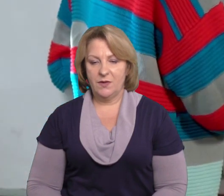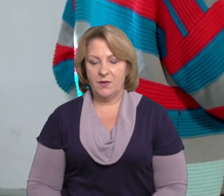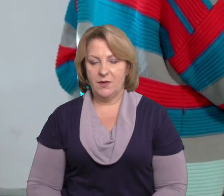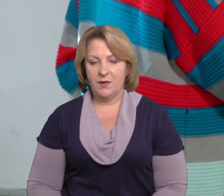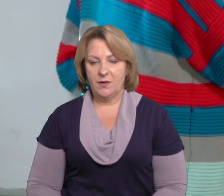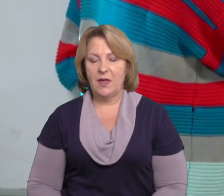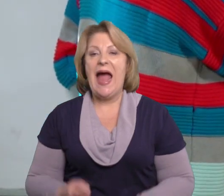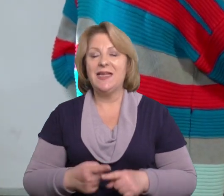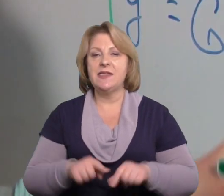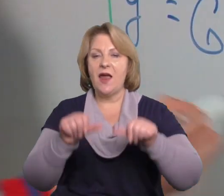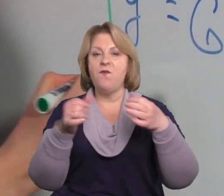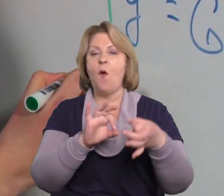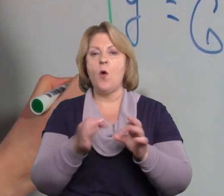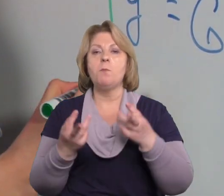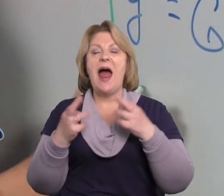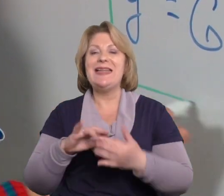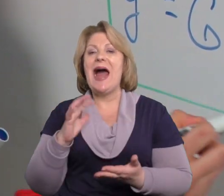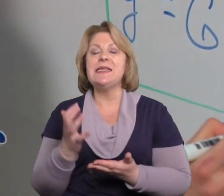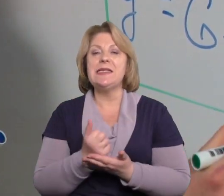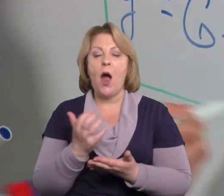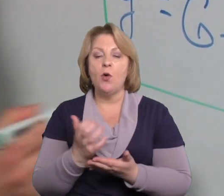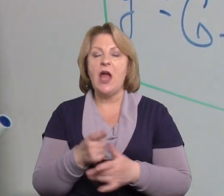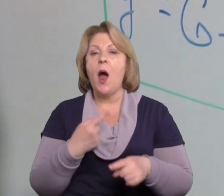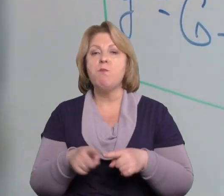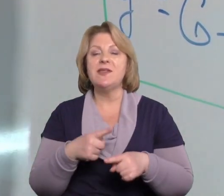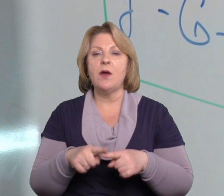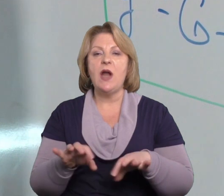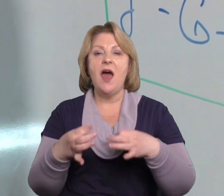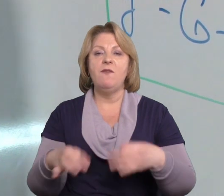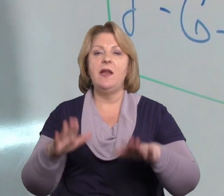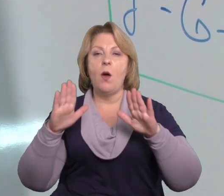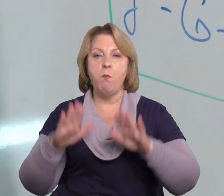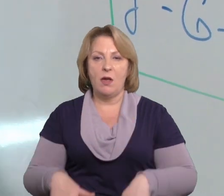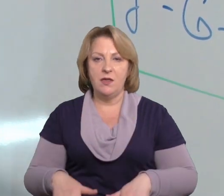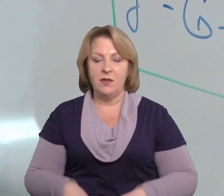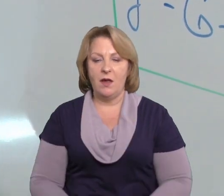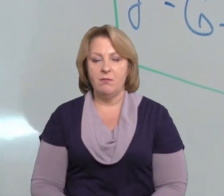Це формула для знаходження прискорення вільного падіння.